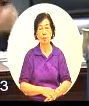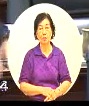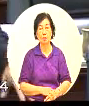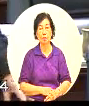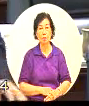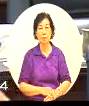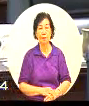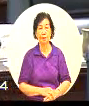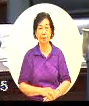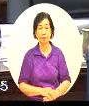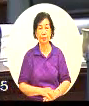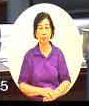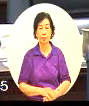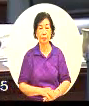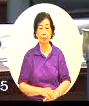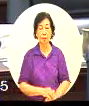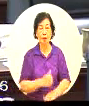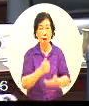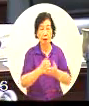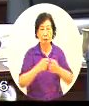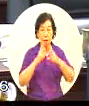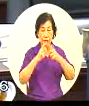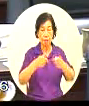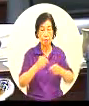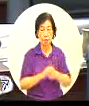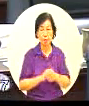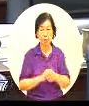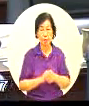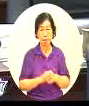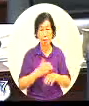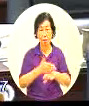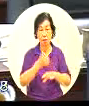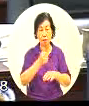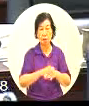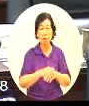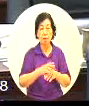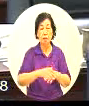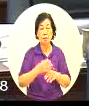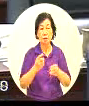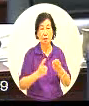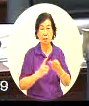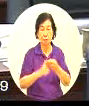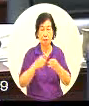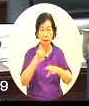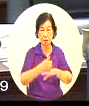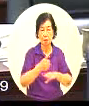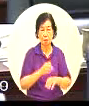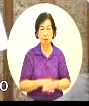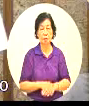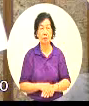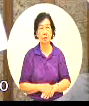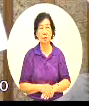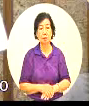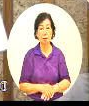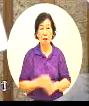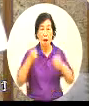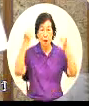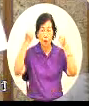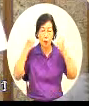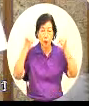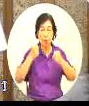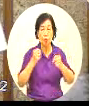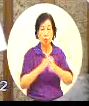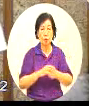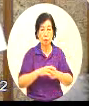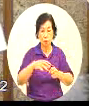处长回答。 谢谢主席，谢谢沈议员。我想，体育处要升格体育